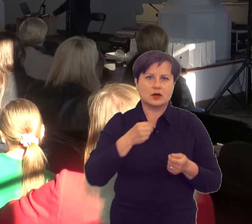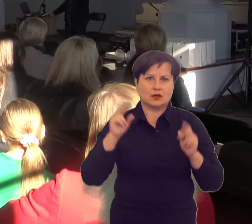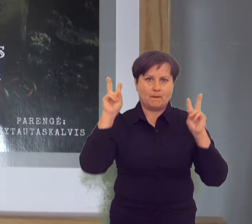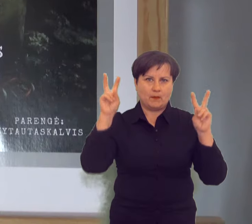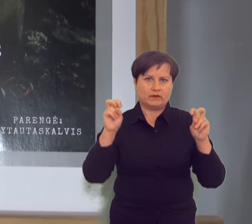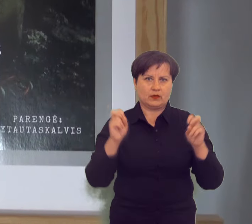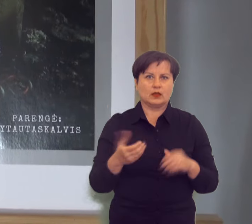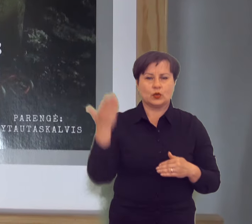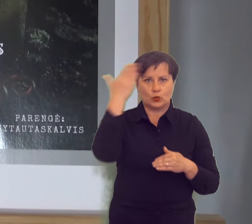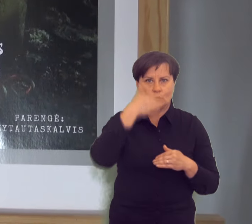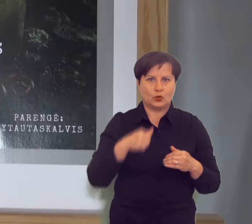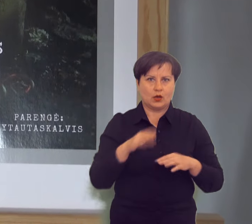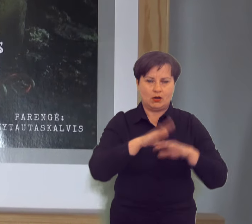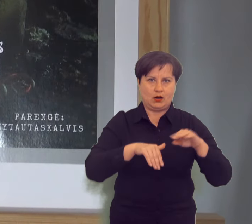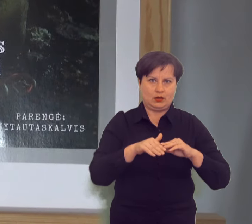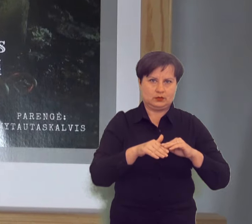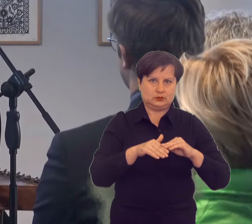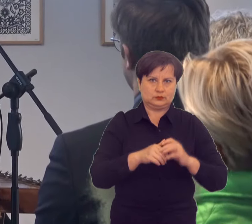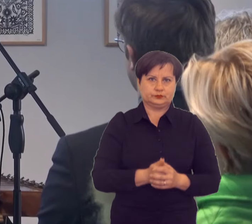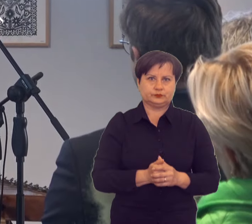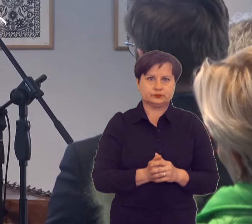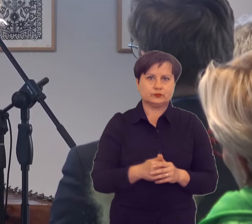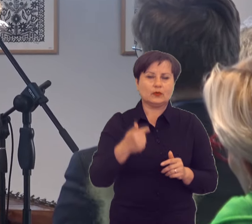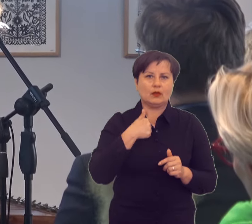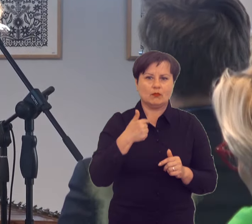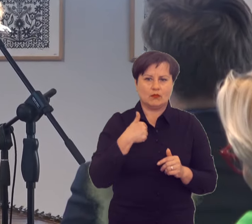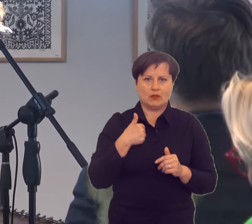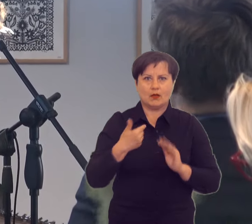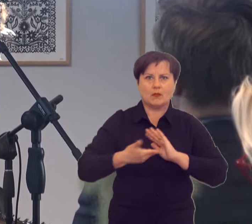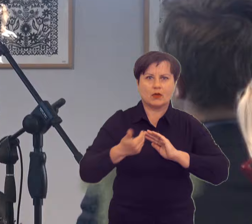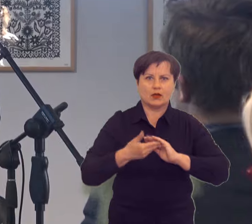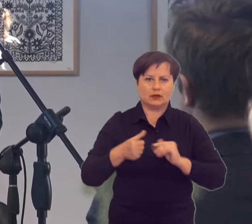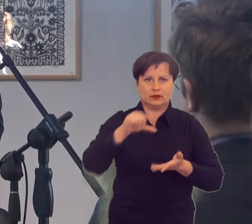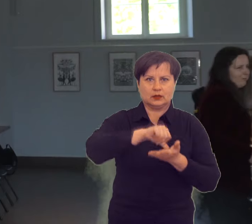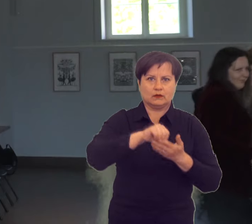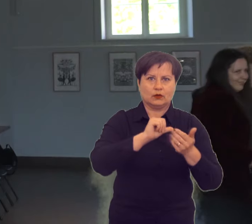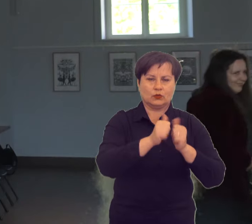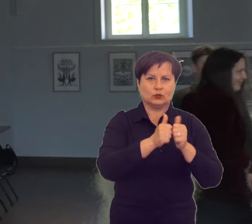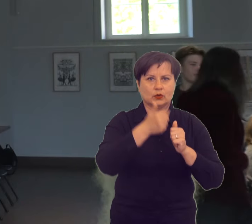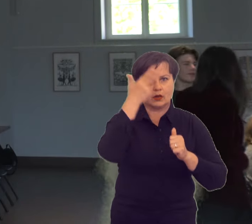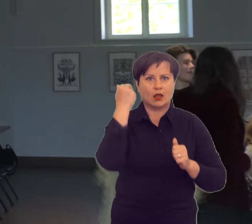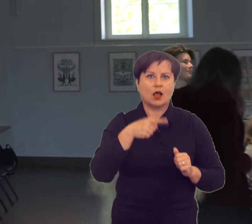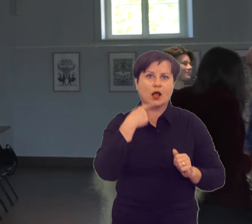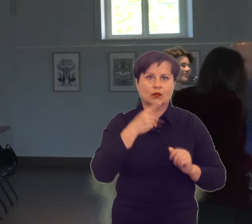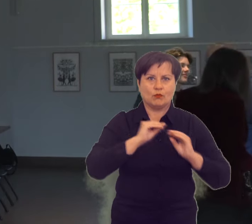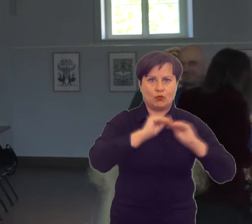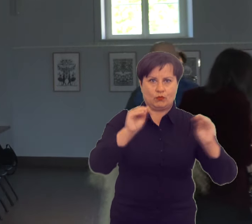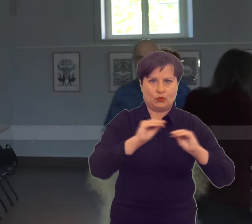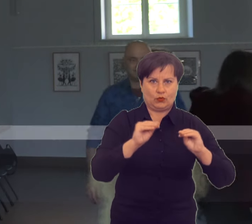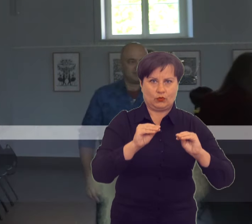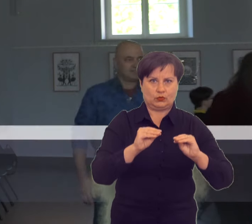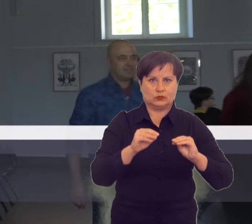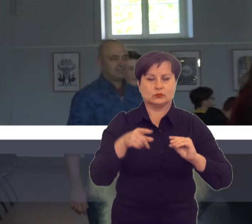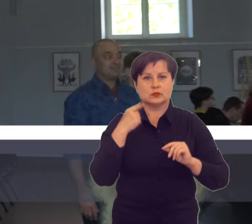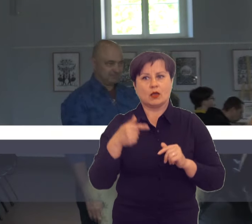lietuviškų pavadinimų Juodos rankos. Mane paskatino dalyvauti konkurse lietuvių kalbos mokytoja, sako, paimsiu,